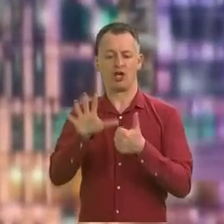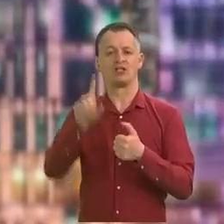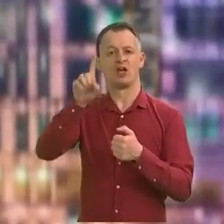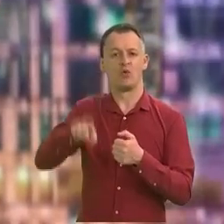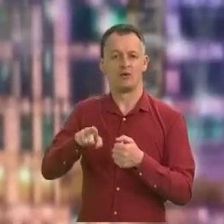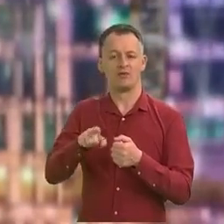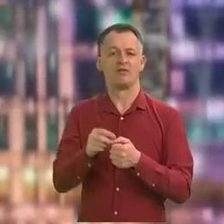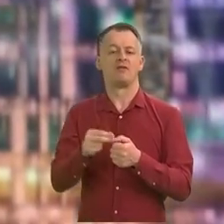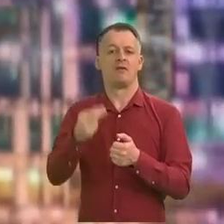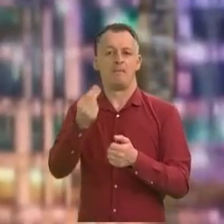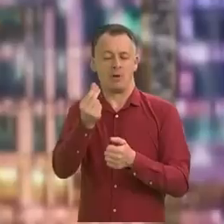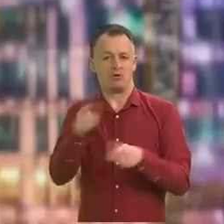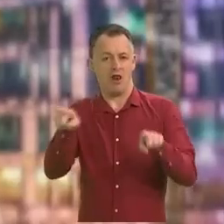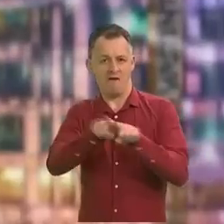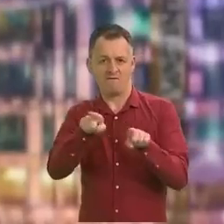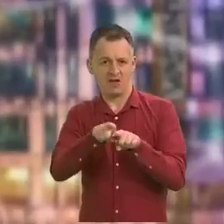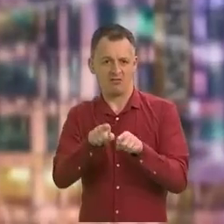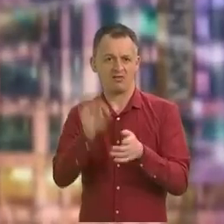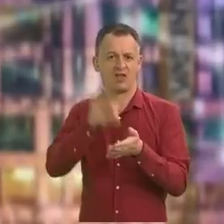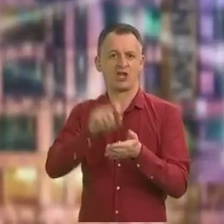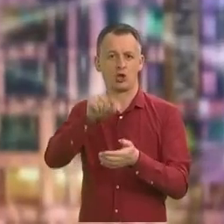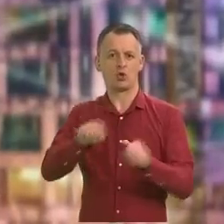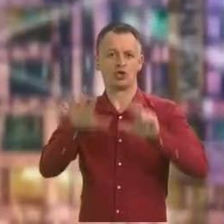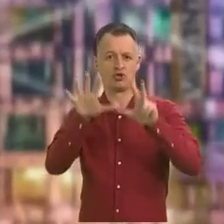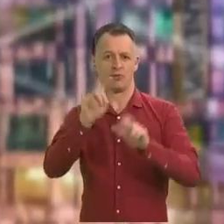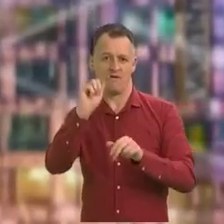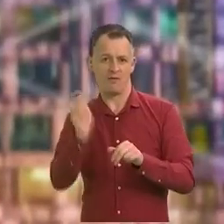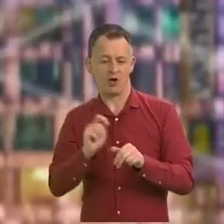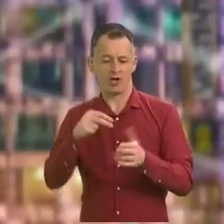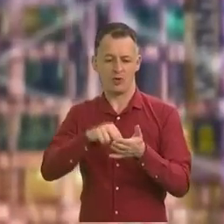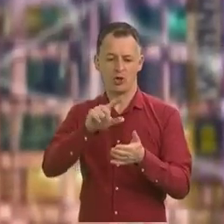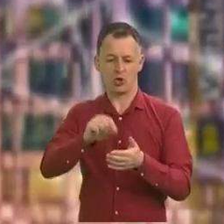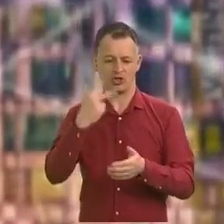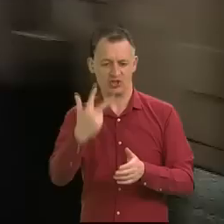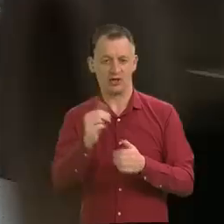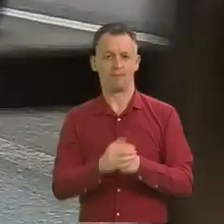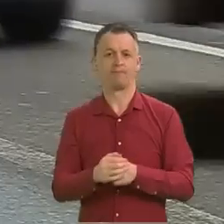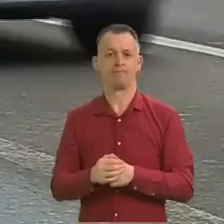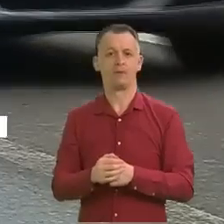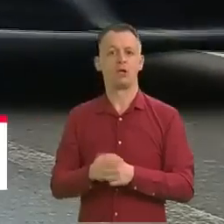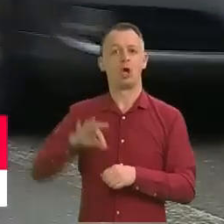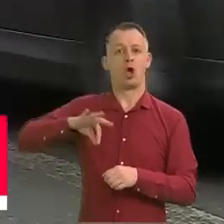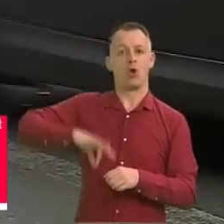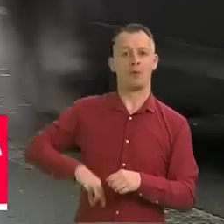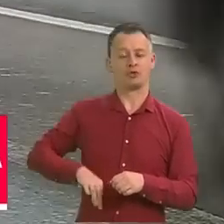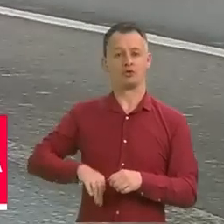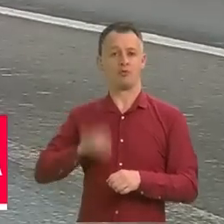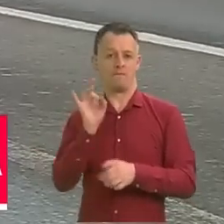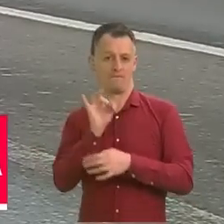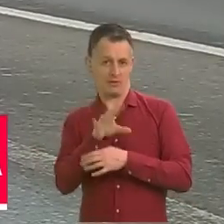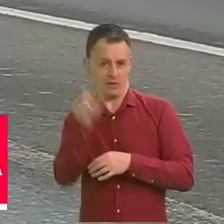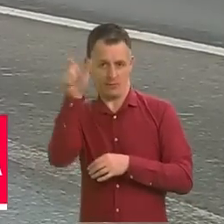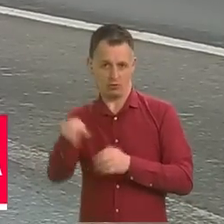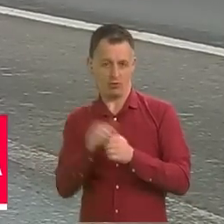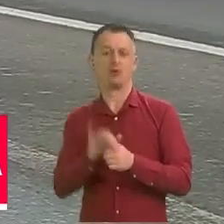practicate de societățile de asigurări la data de 28 februarie 2023. În plus, comisionul brokerilor de asigurări va fi și